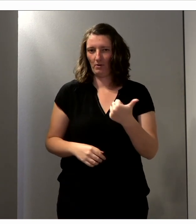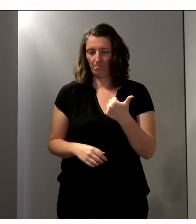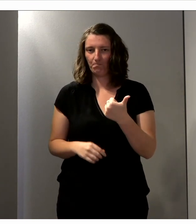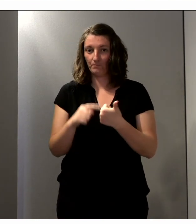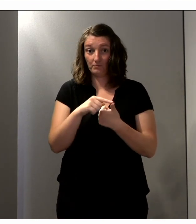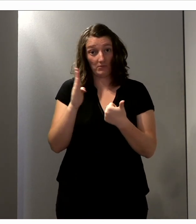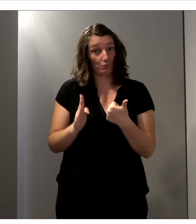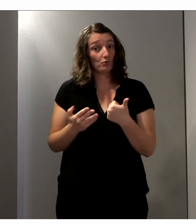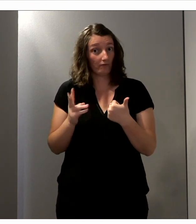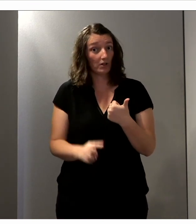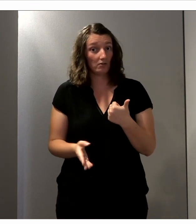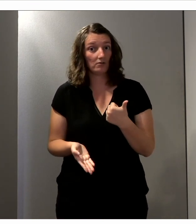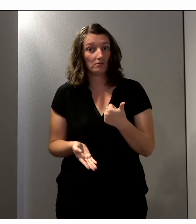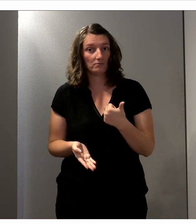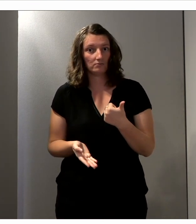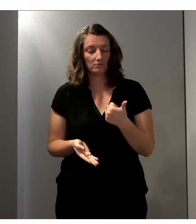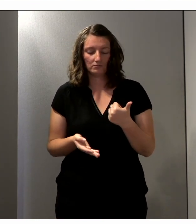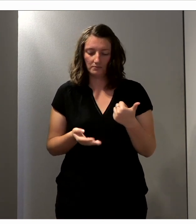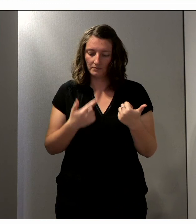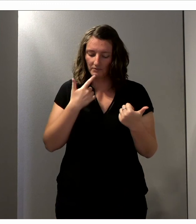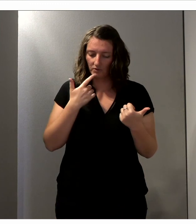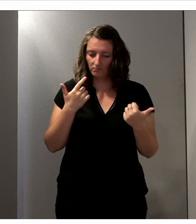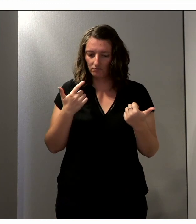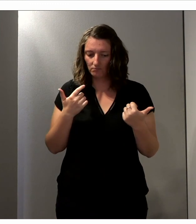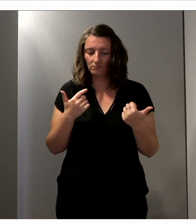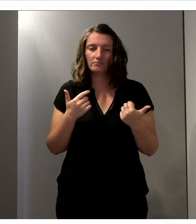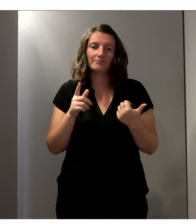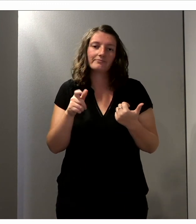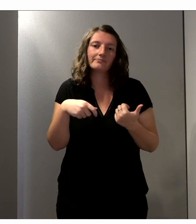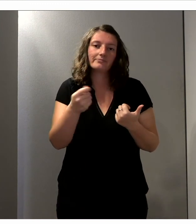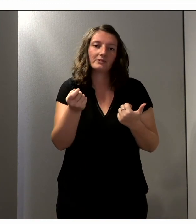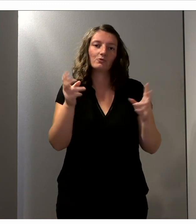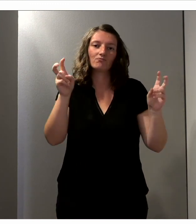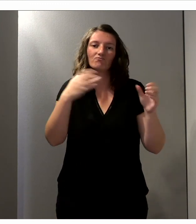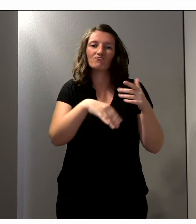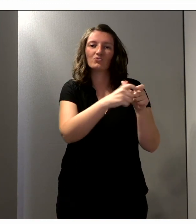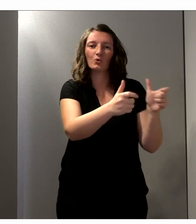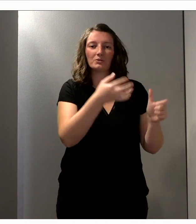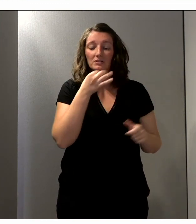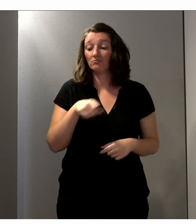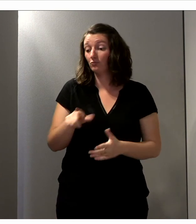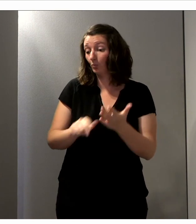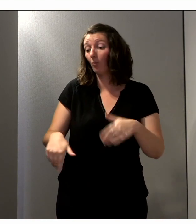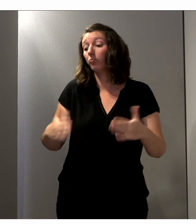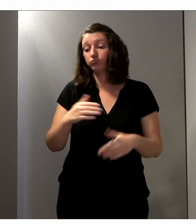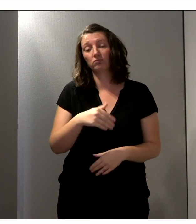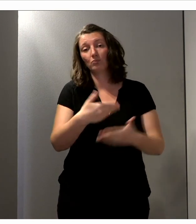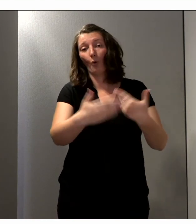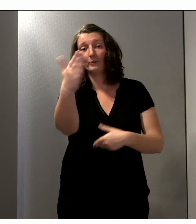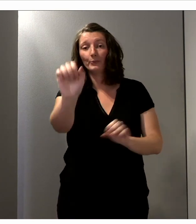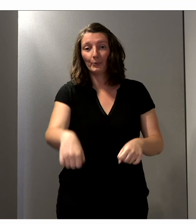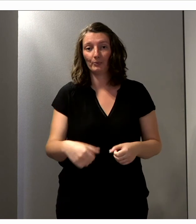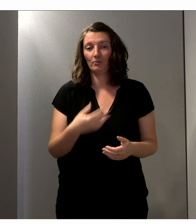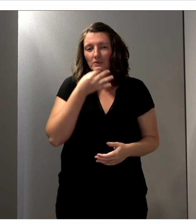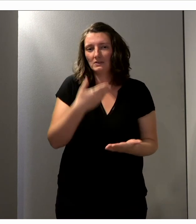Ce besoin finalement d'être convaincu que même si nul n'est irremplaçable, comme on dit dans l'entreprise, ma contribution, elle,